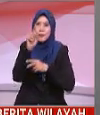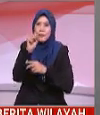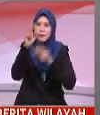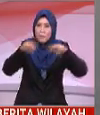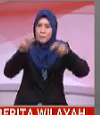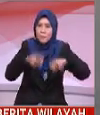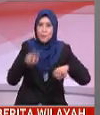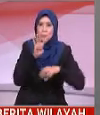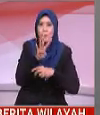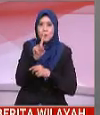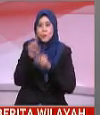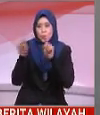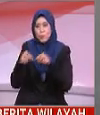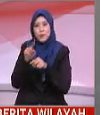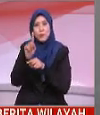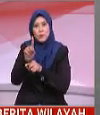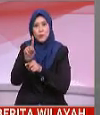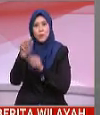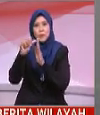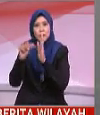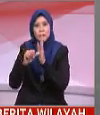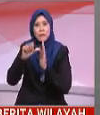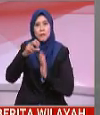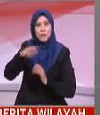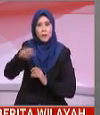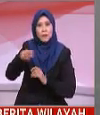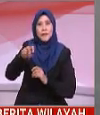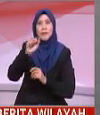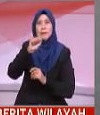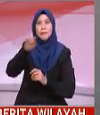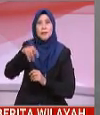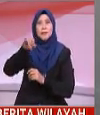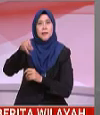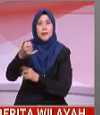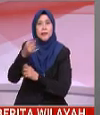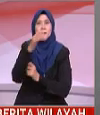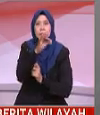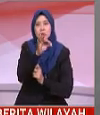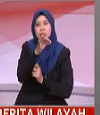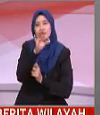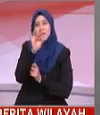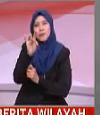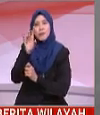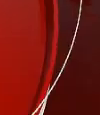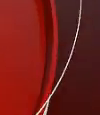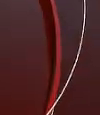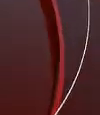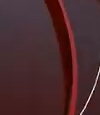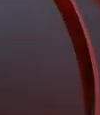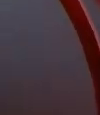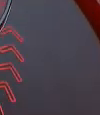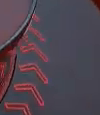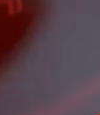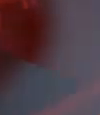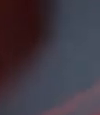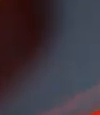Seksyen 41-1 atau Pengangkutan Jalan APJ 1987.